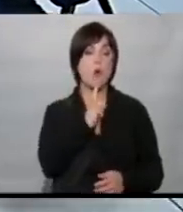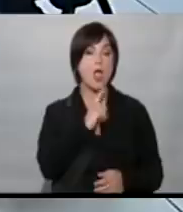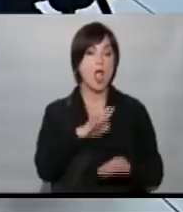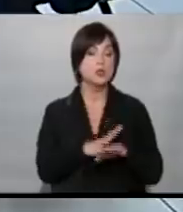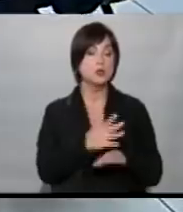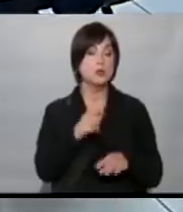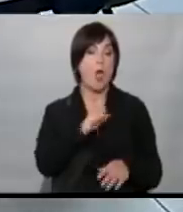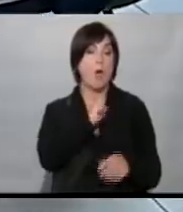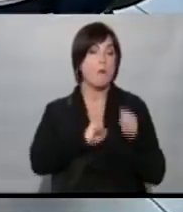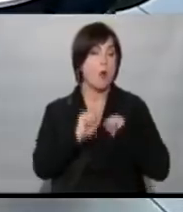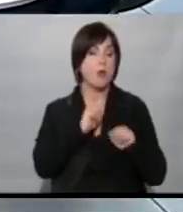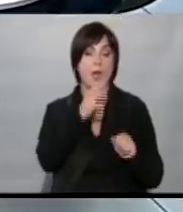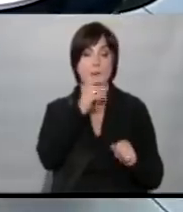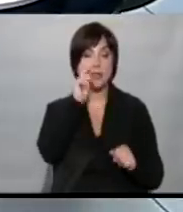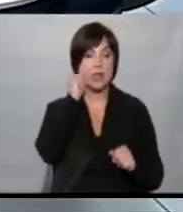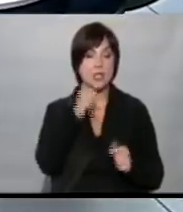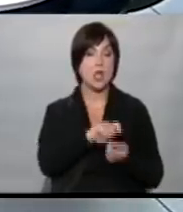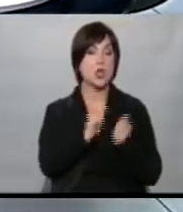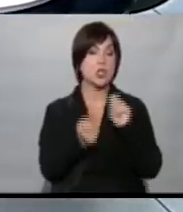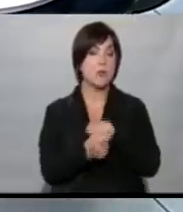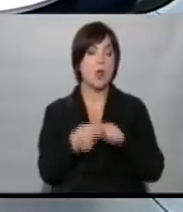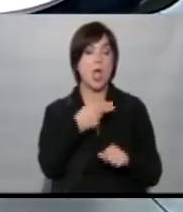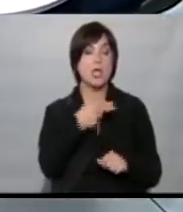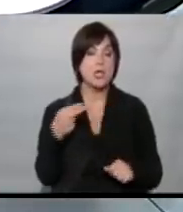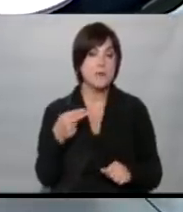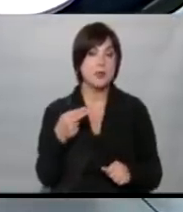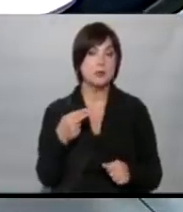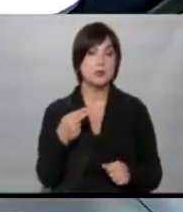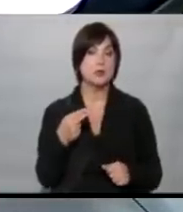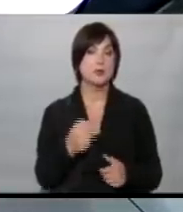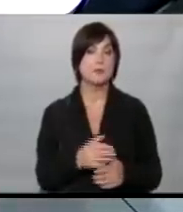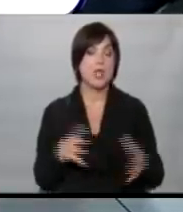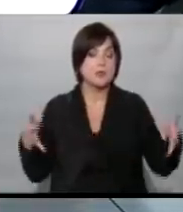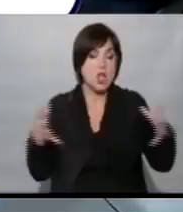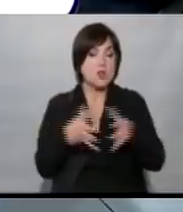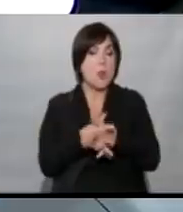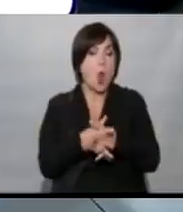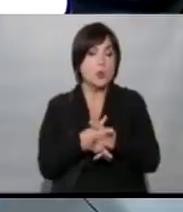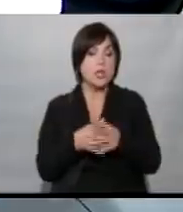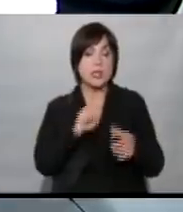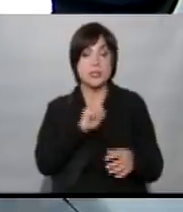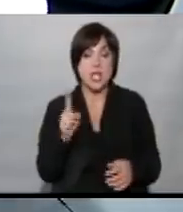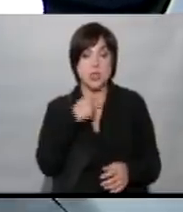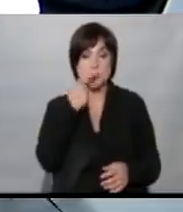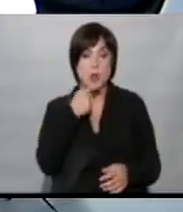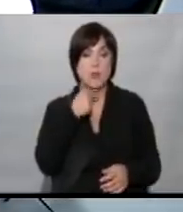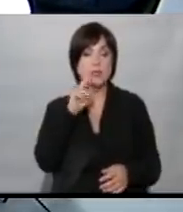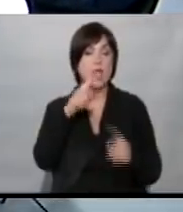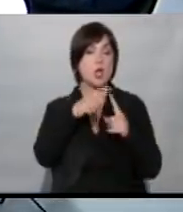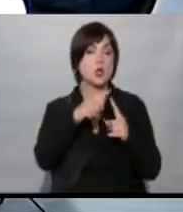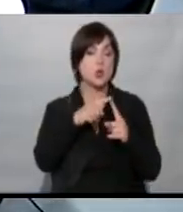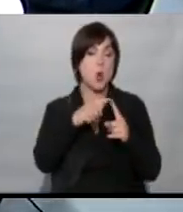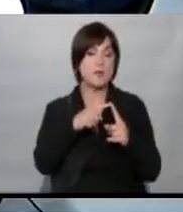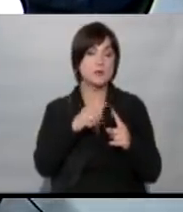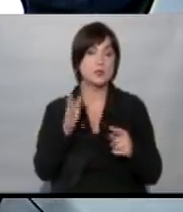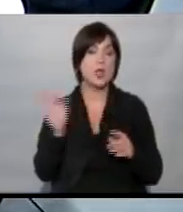осетија болката на македонскиот народ дека ќе му го променат името, се сплотија. Не зборувам јас за Груевски.